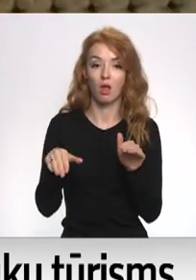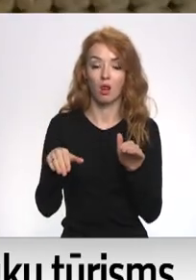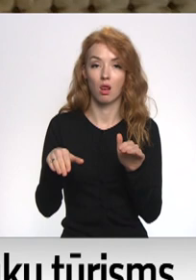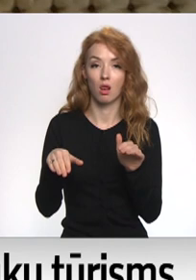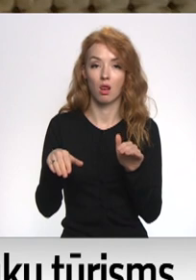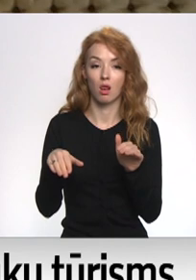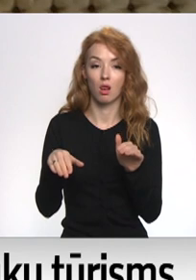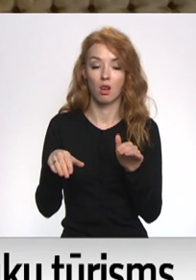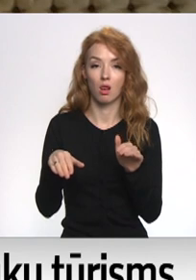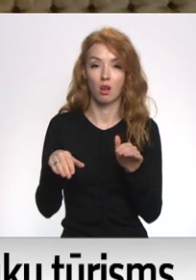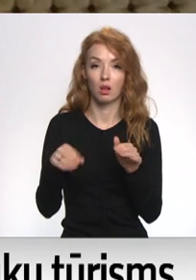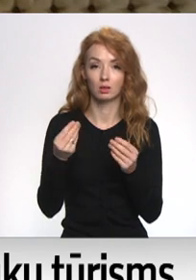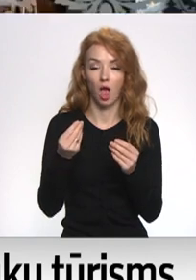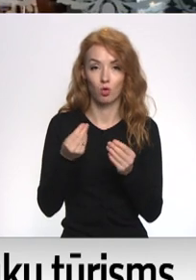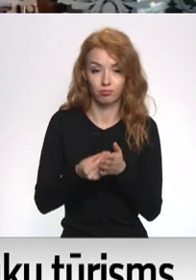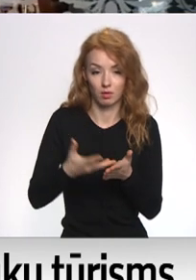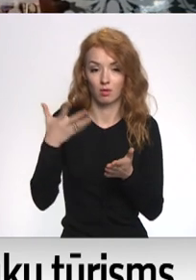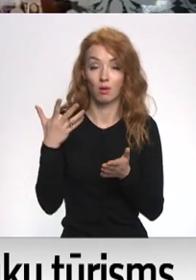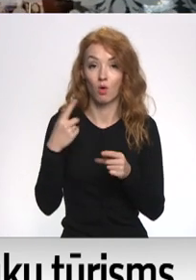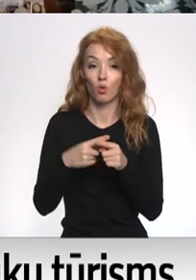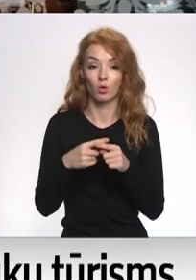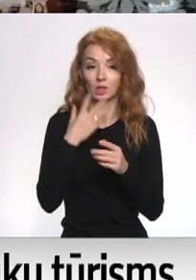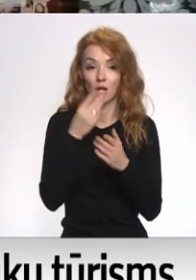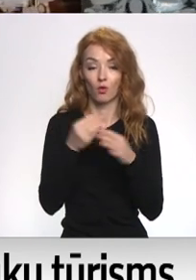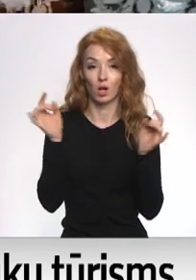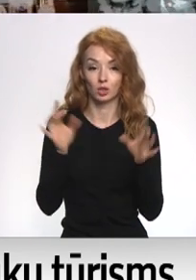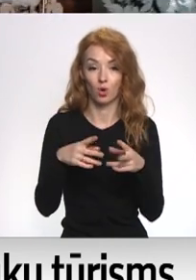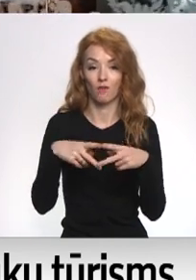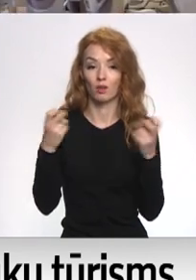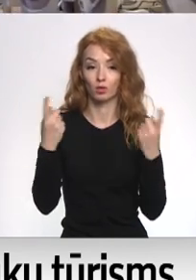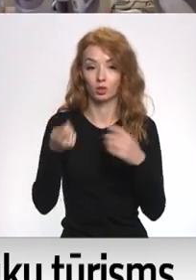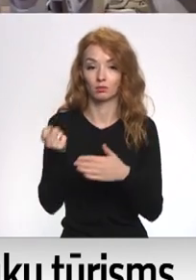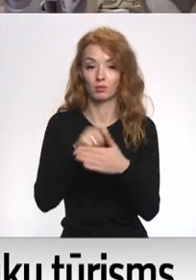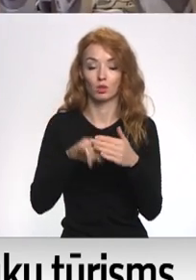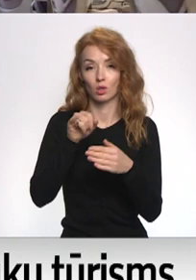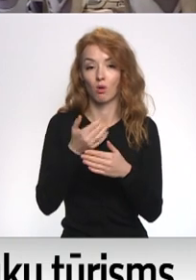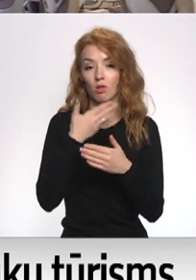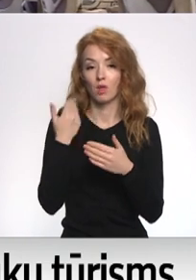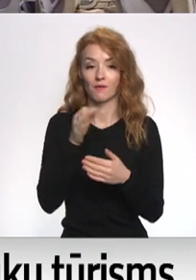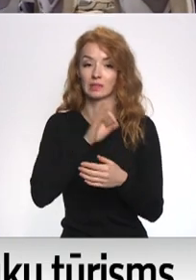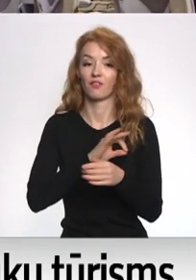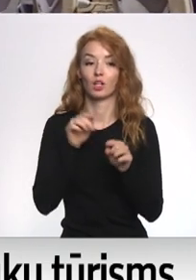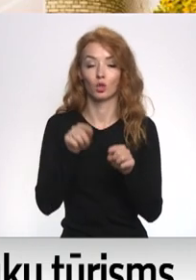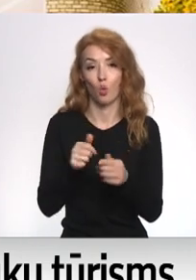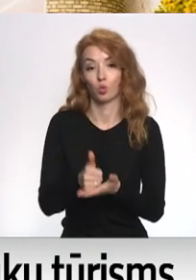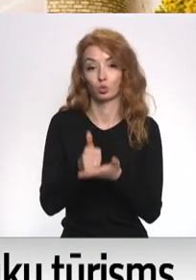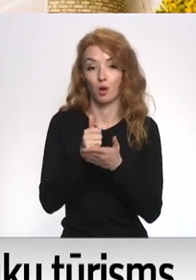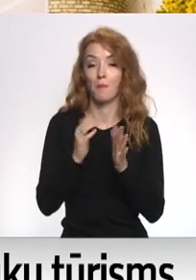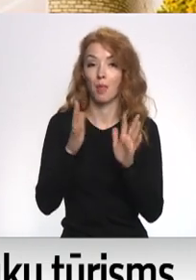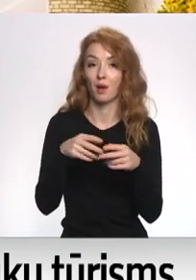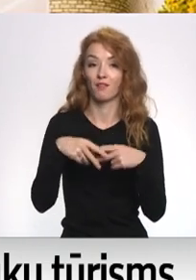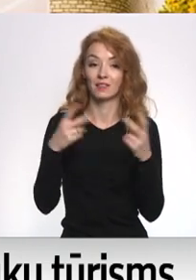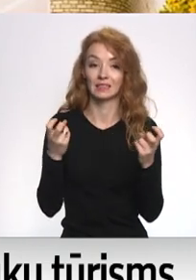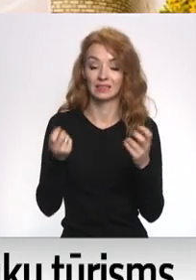visa sadārdzinājuma rēķinos. Arī savu restorānu viesnīca ir aizvērusi, jo nav izdevīgi to uzturēt. Tikmēr par